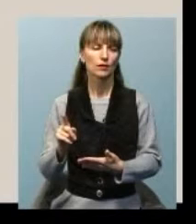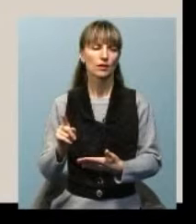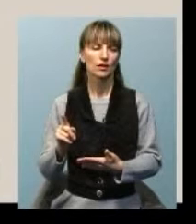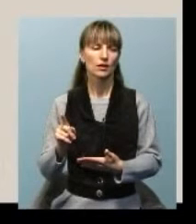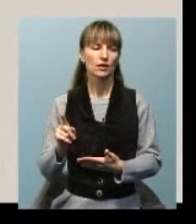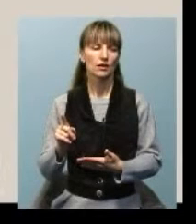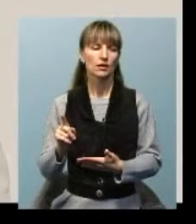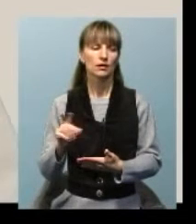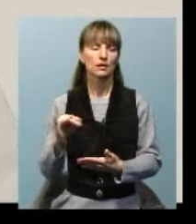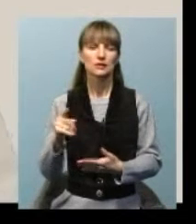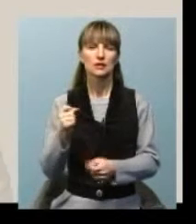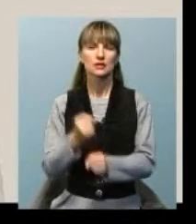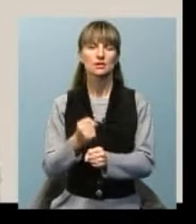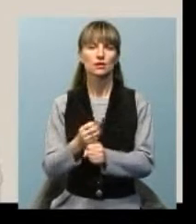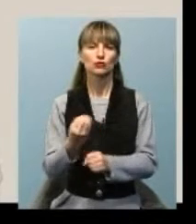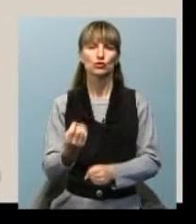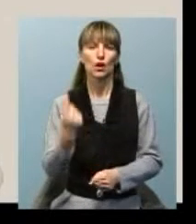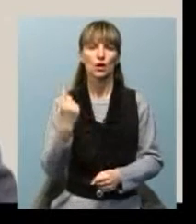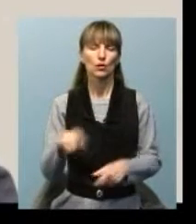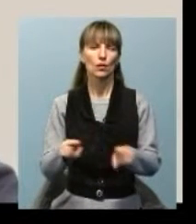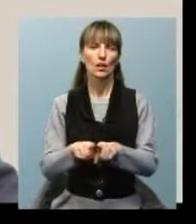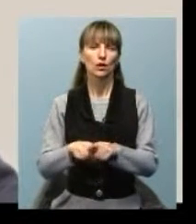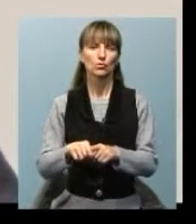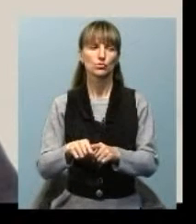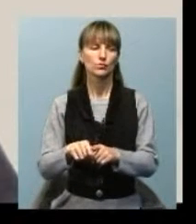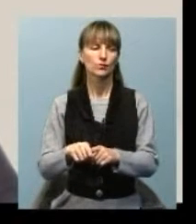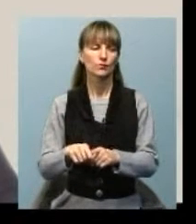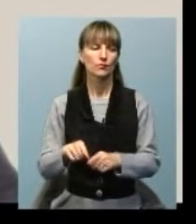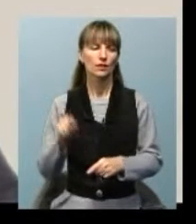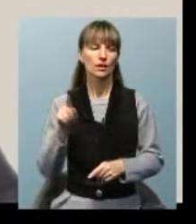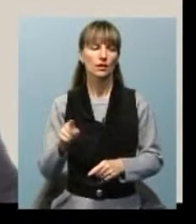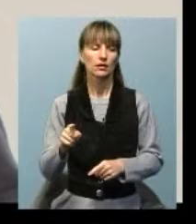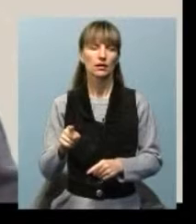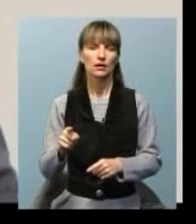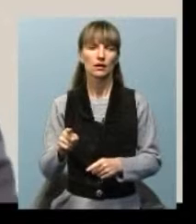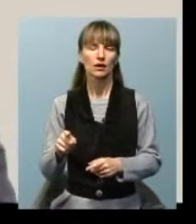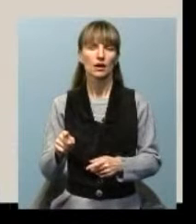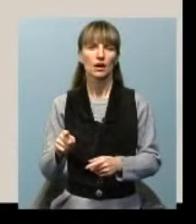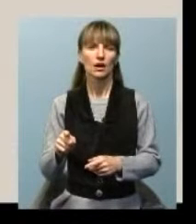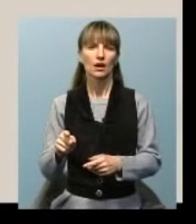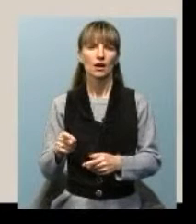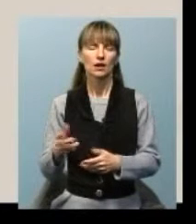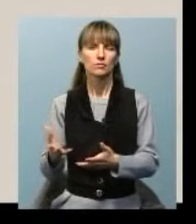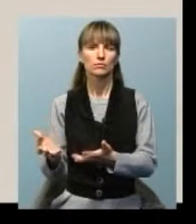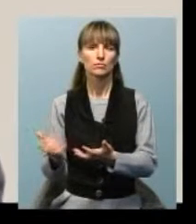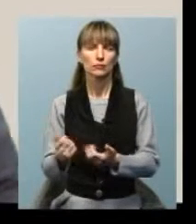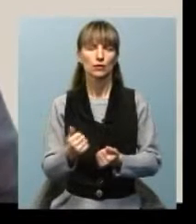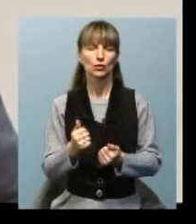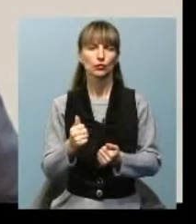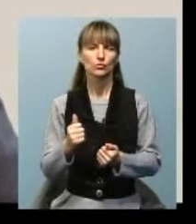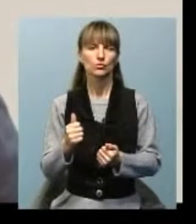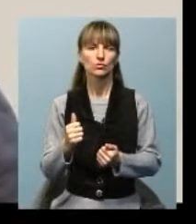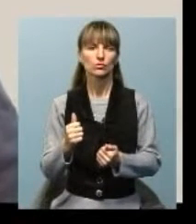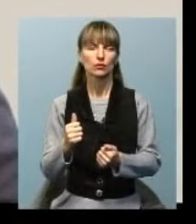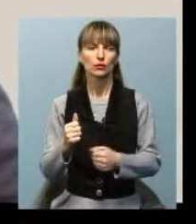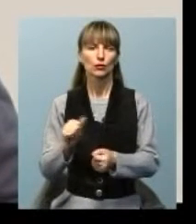них сделать еще одну такую же. Они перерабатывают какашки, и они становятся